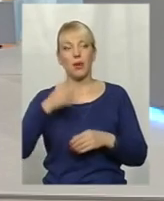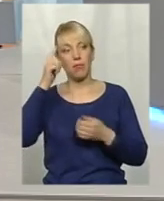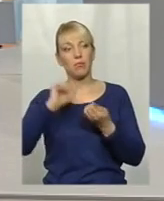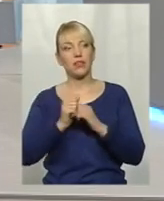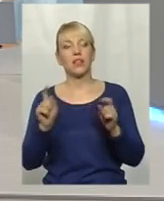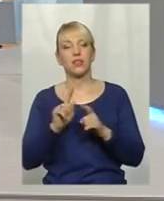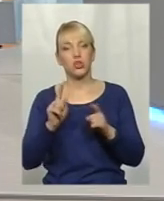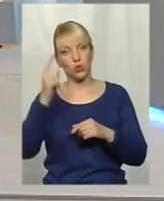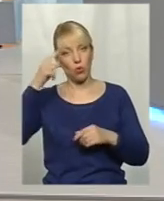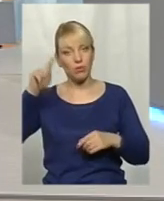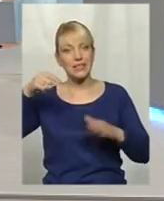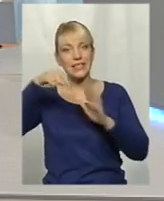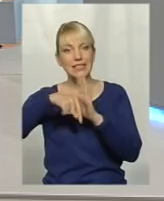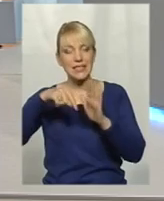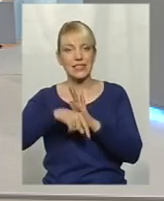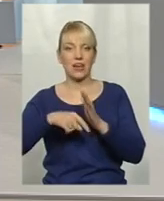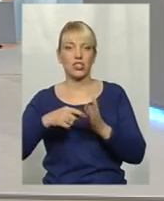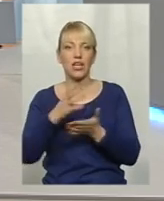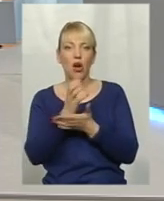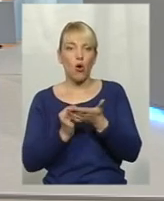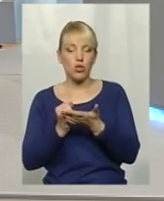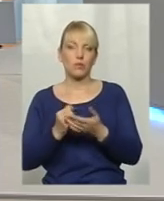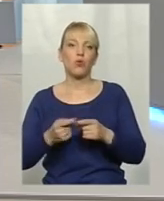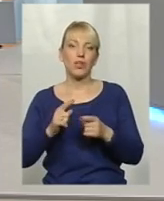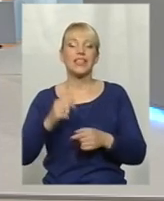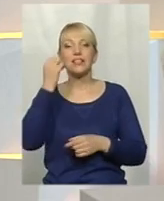що обізнаний, значить озброєний. Дякую вам,